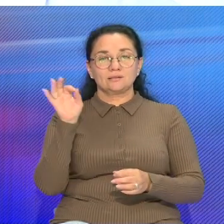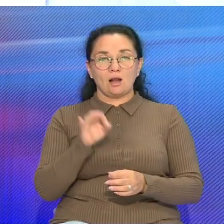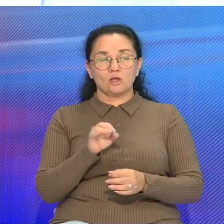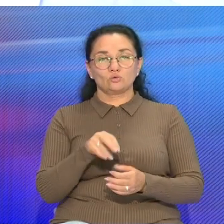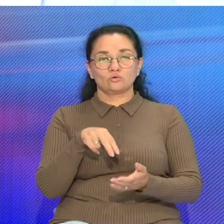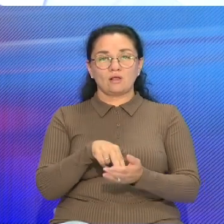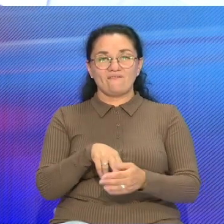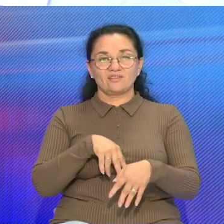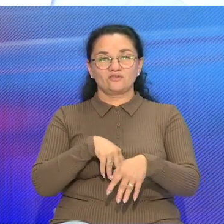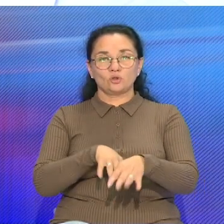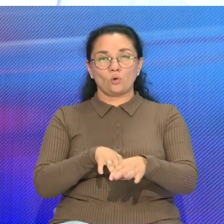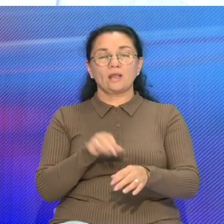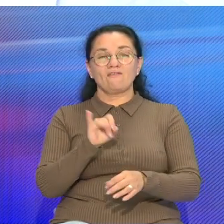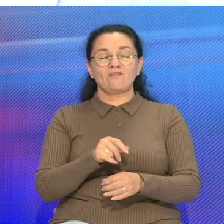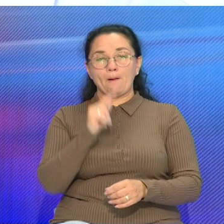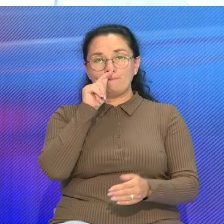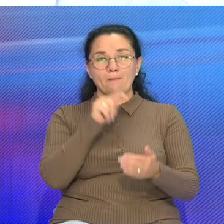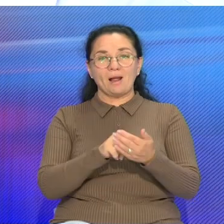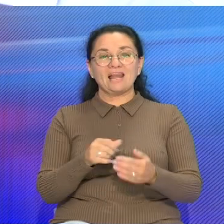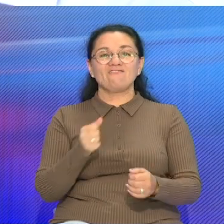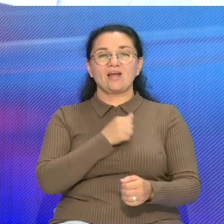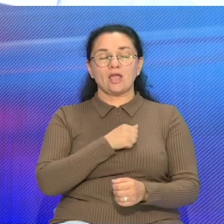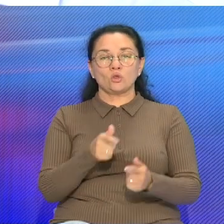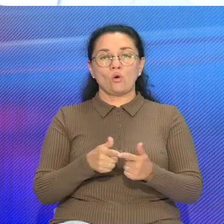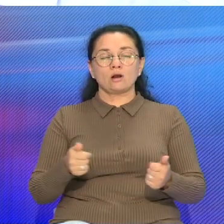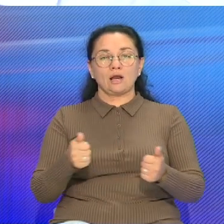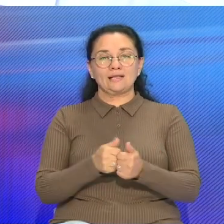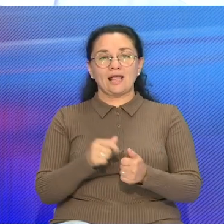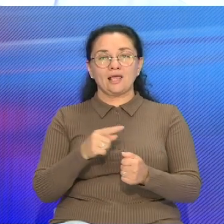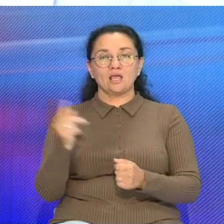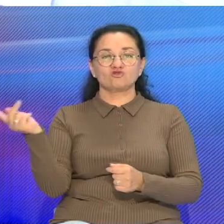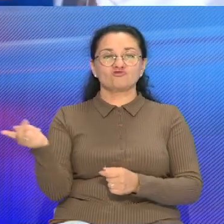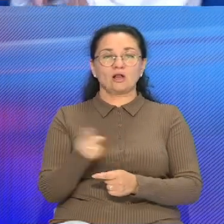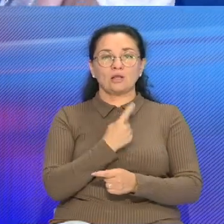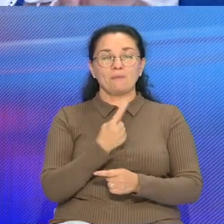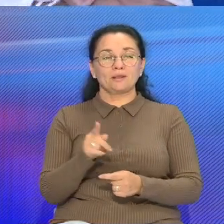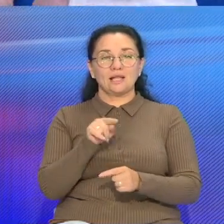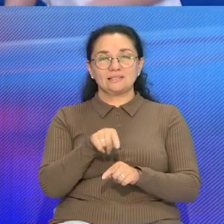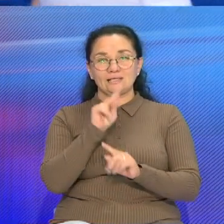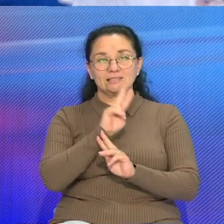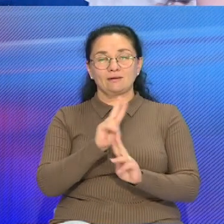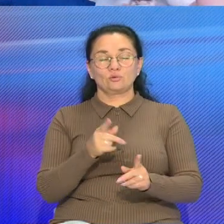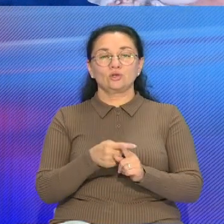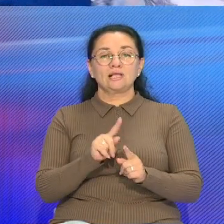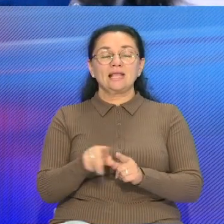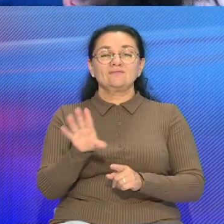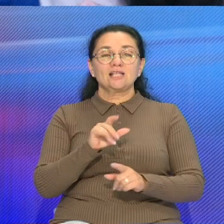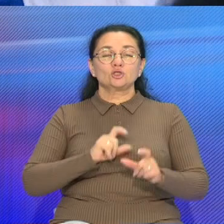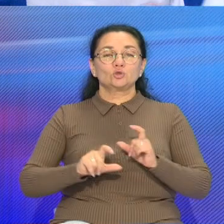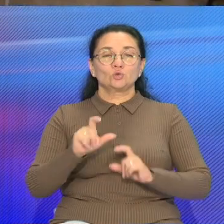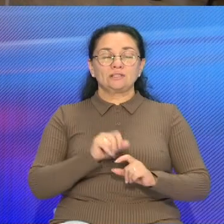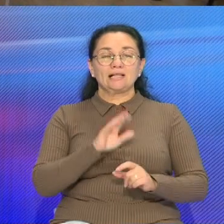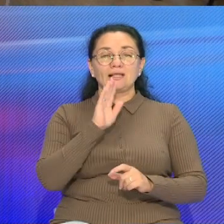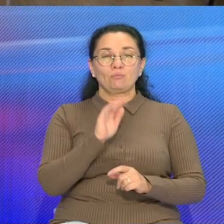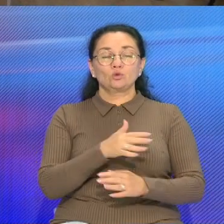строй. Вы попали в военную организацию, и шалтая-болтая здесь не будет. Сёлета студэнтамі Купалаўскага стануць больш